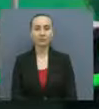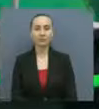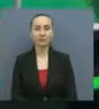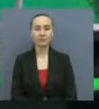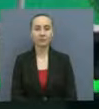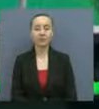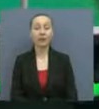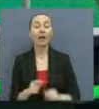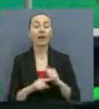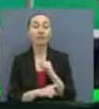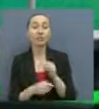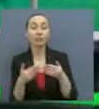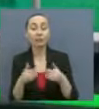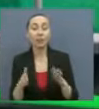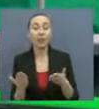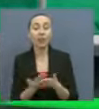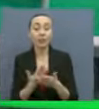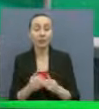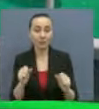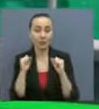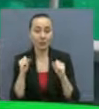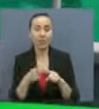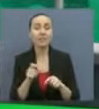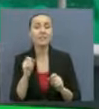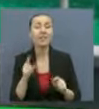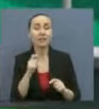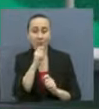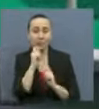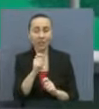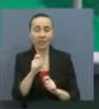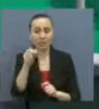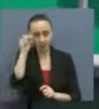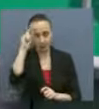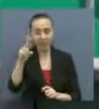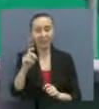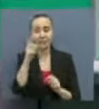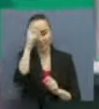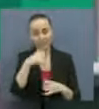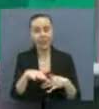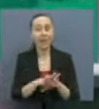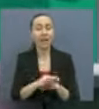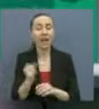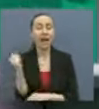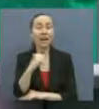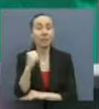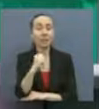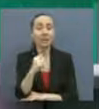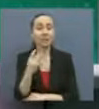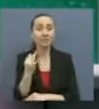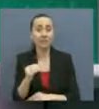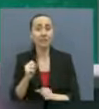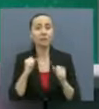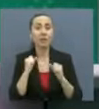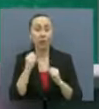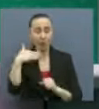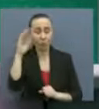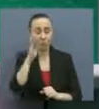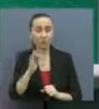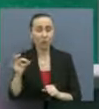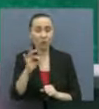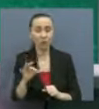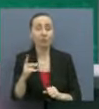И в завершении выпуска о новостях спорта. Золотым призером на чемпионате страны по армрестлингу стал спортсмен из Акмолинской